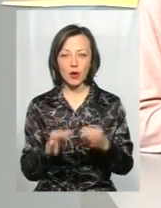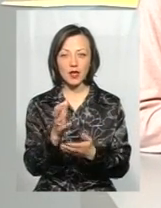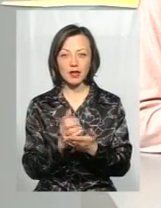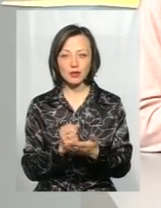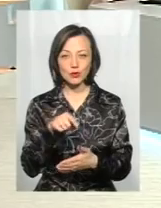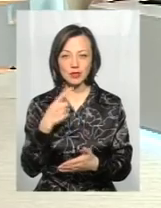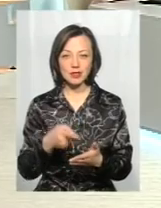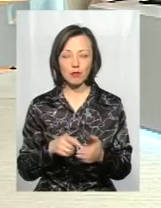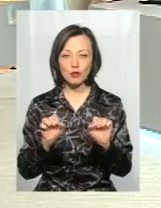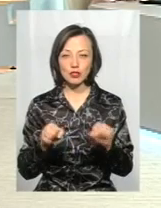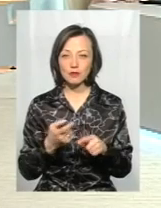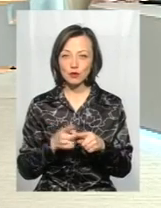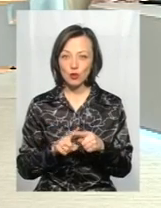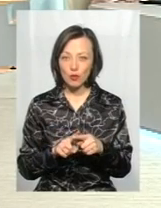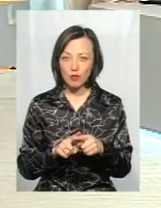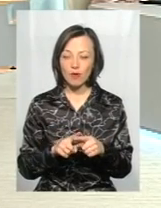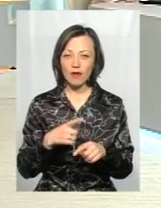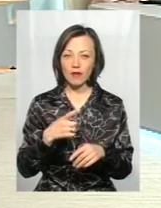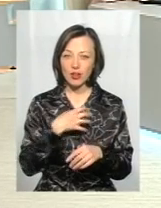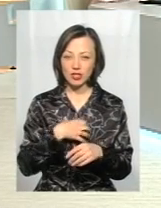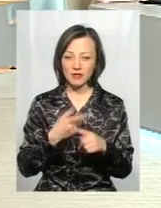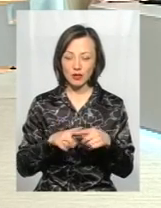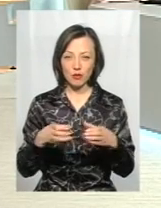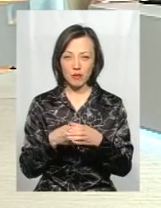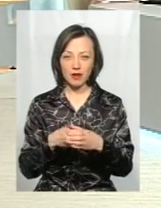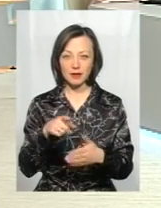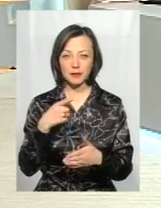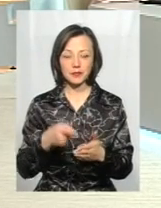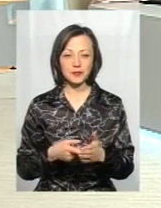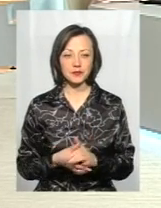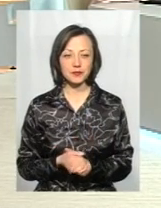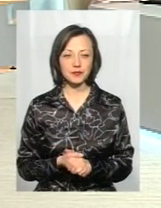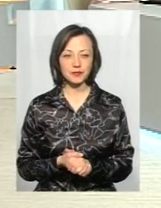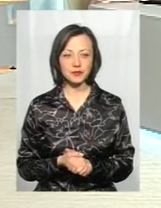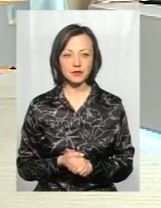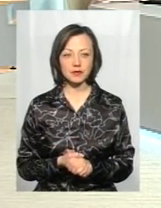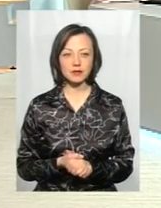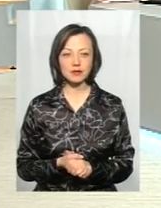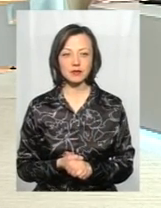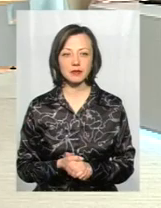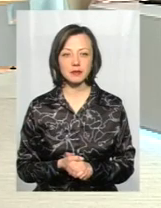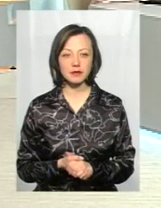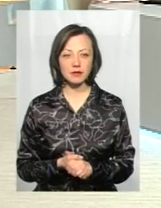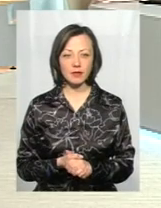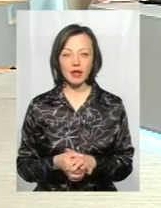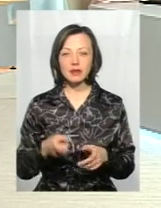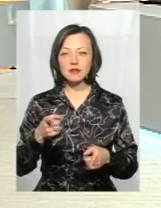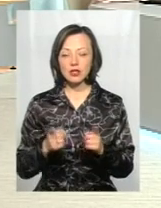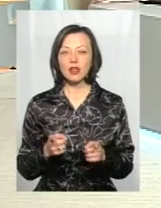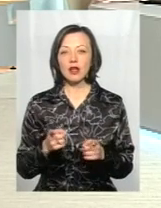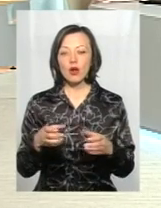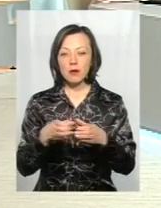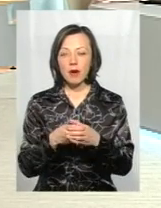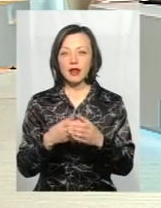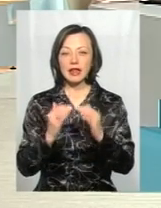ресурси? Можливо, в цьому потенціал цієї громади? Звичайно, ті громади, в яких є поки що там низький рівень